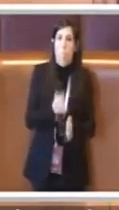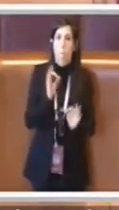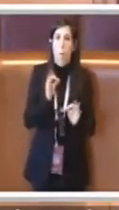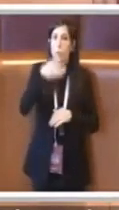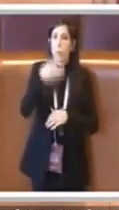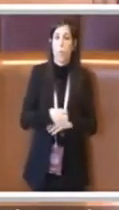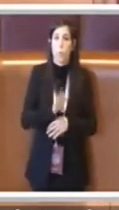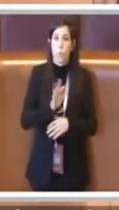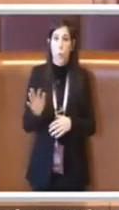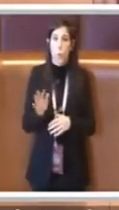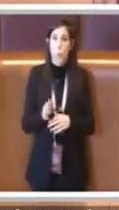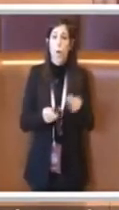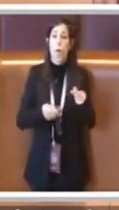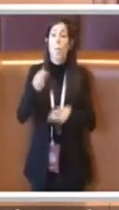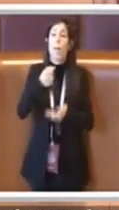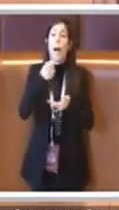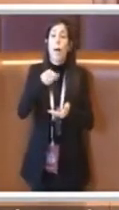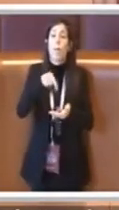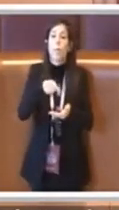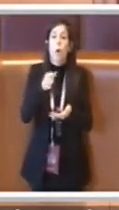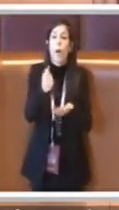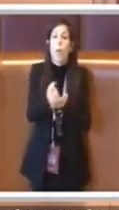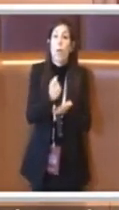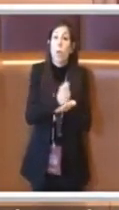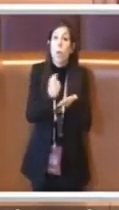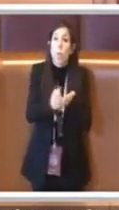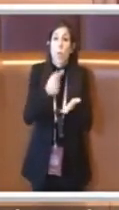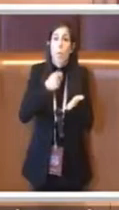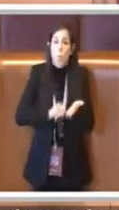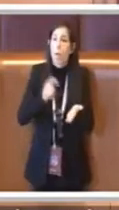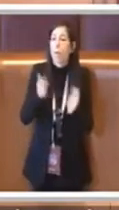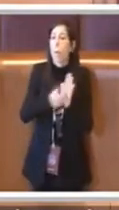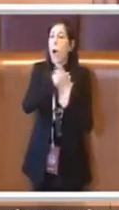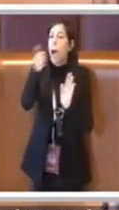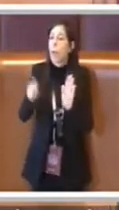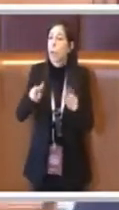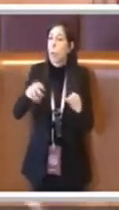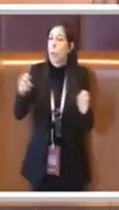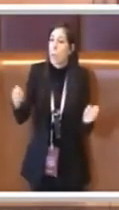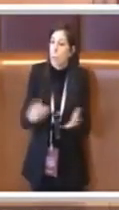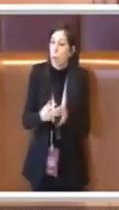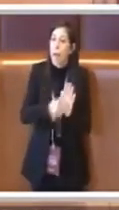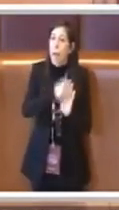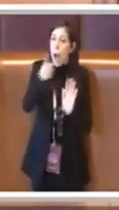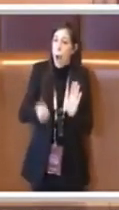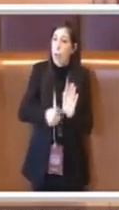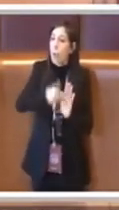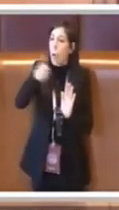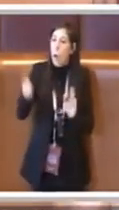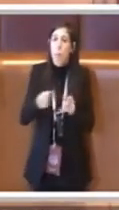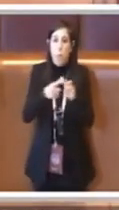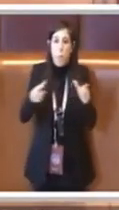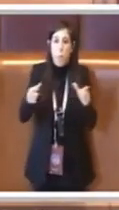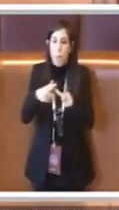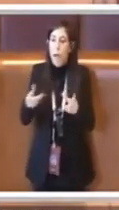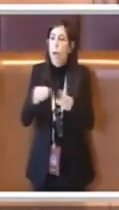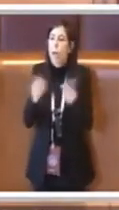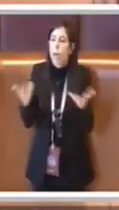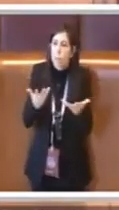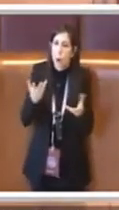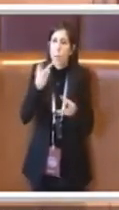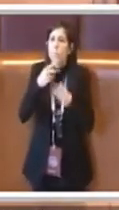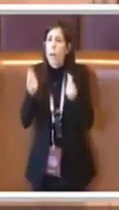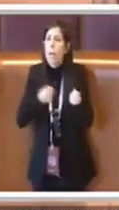bilancio di previsione è il documento che mi permette di pianificare quello che io voglio fare annualmente in una città. È quindi necessario, al di là